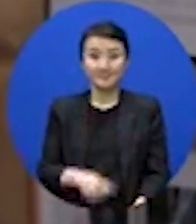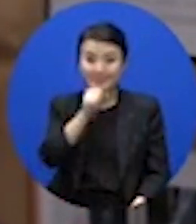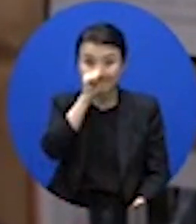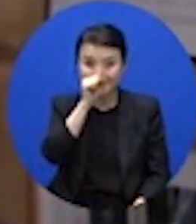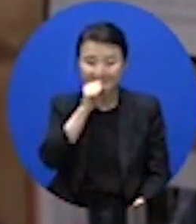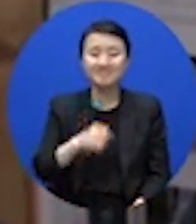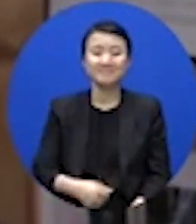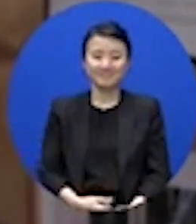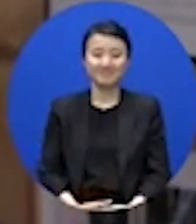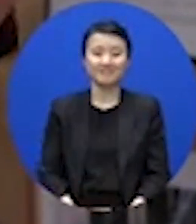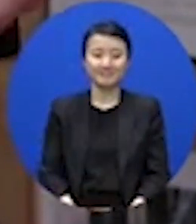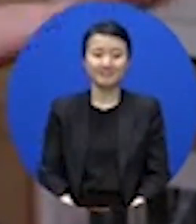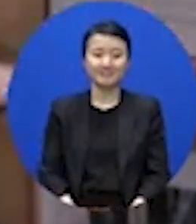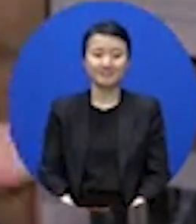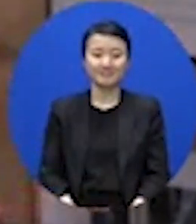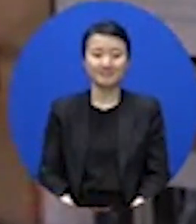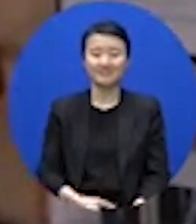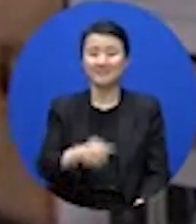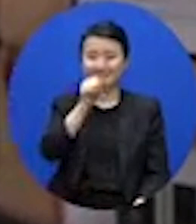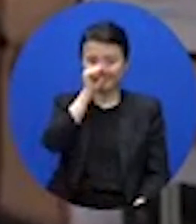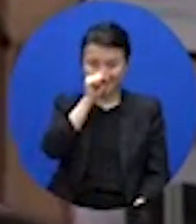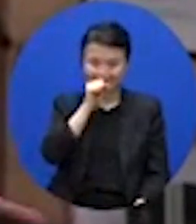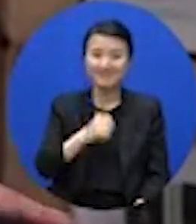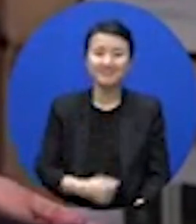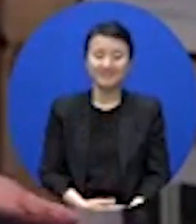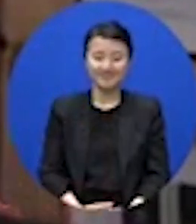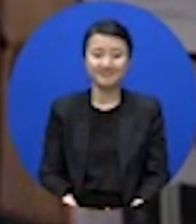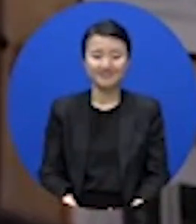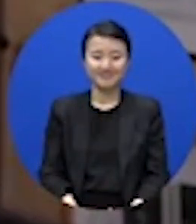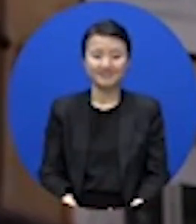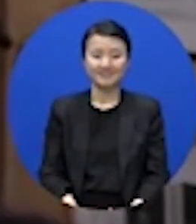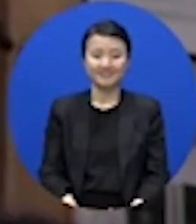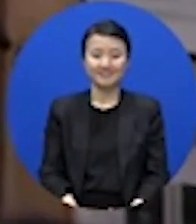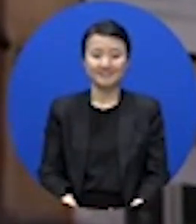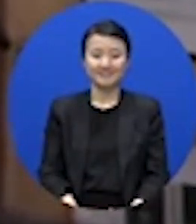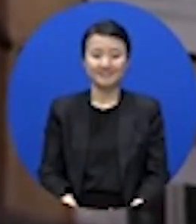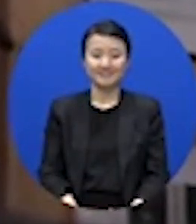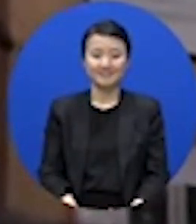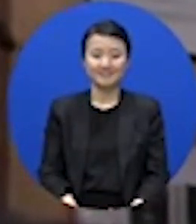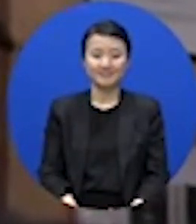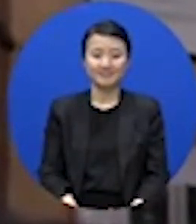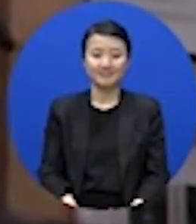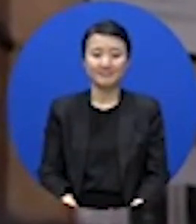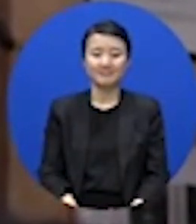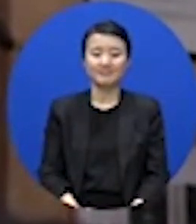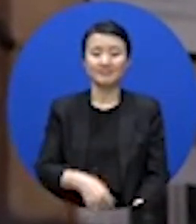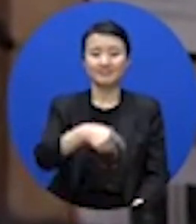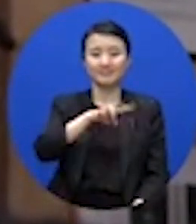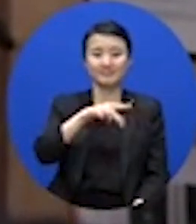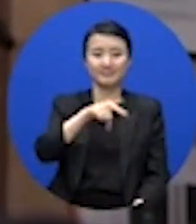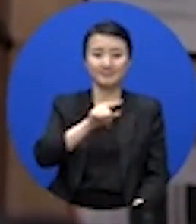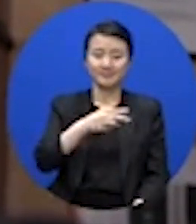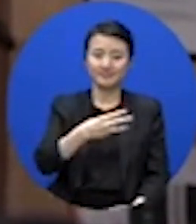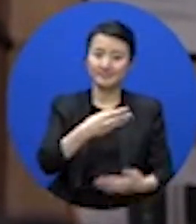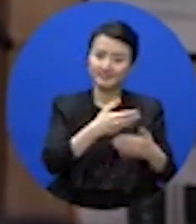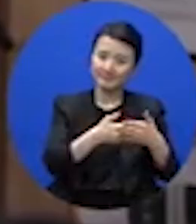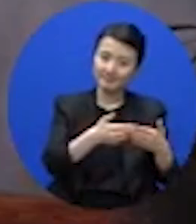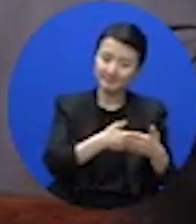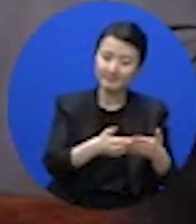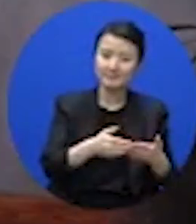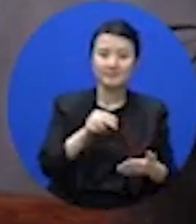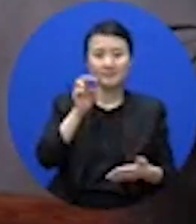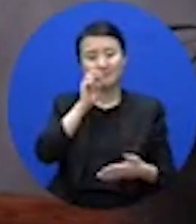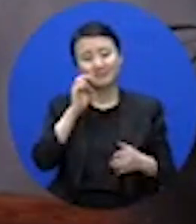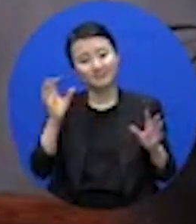좋아요. 우리 참 좋아요. 네. 이 샤갈과 리스트의 사랑의 꿈과 이렇게